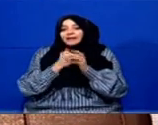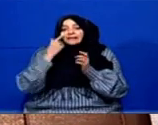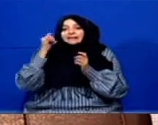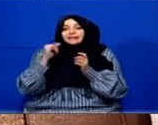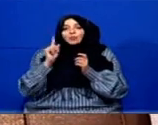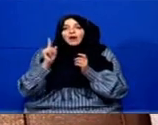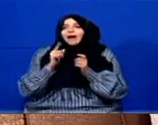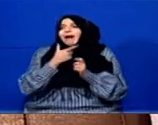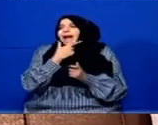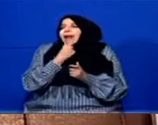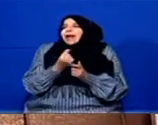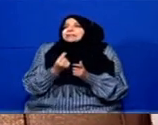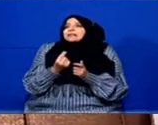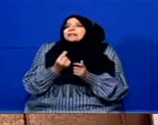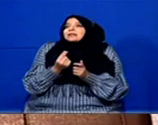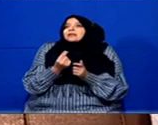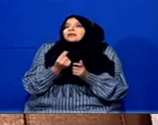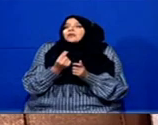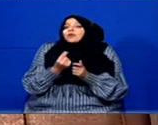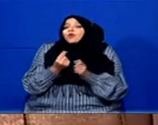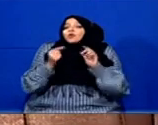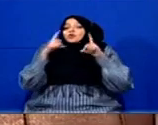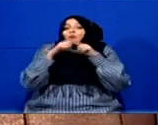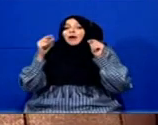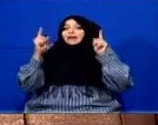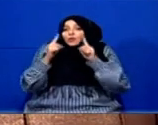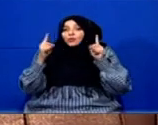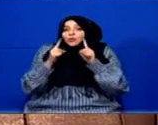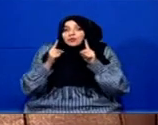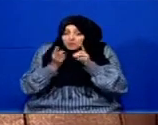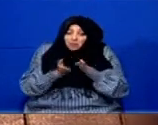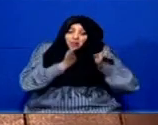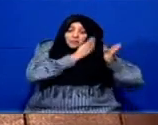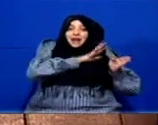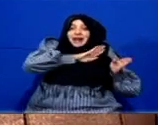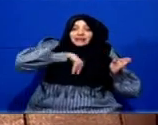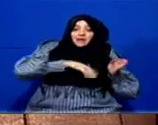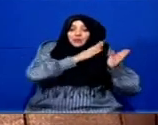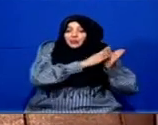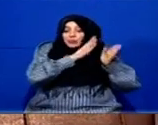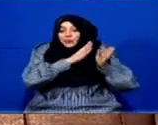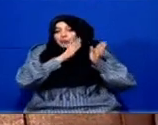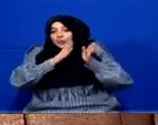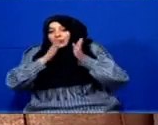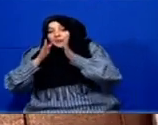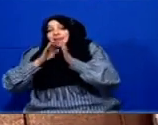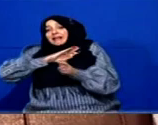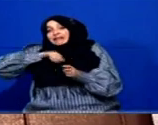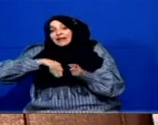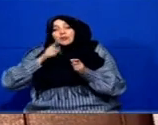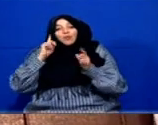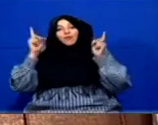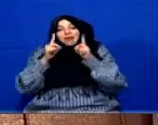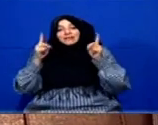ترتاحين اكثر يعني الصور الصغيره سوره الناس سوره الفلق سوره الاخلاص